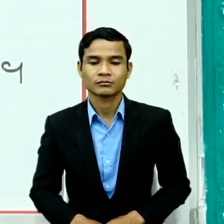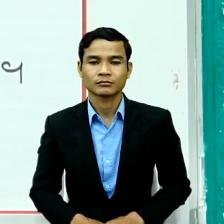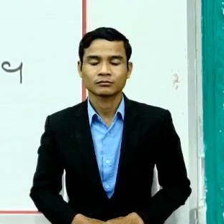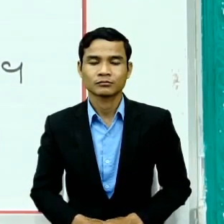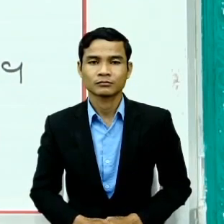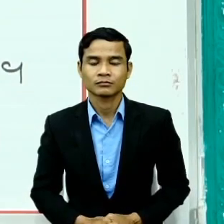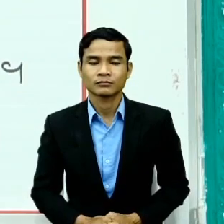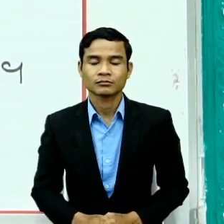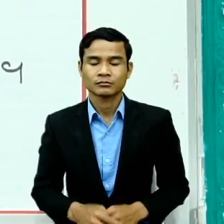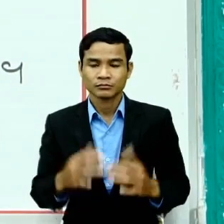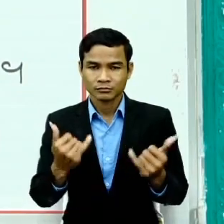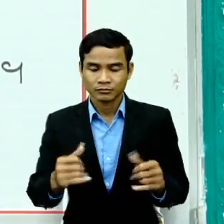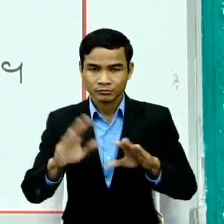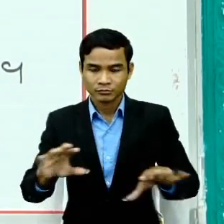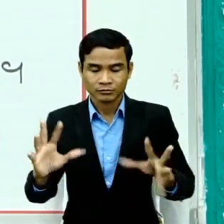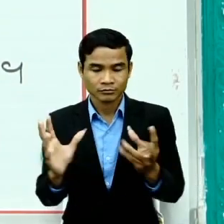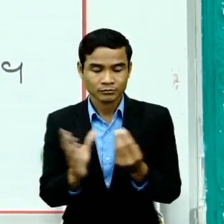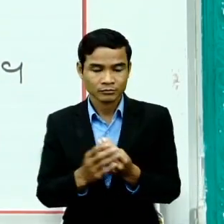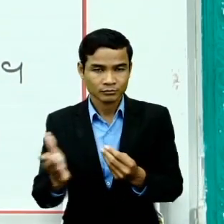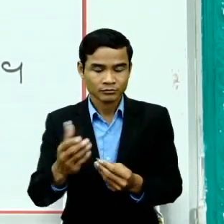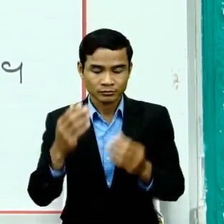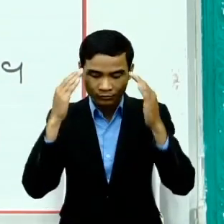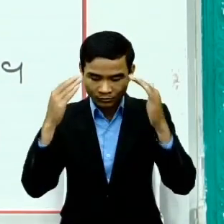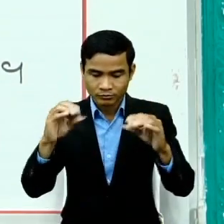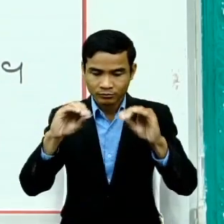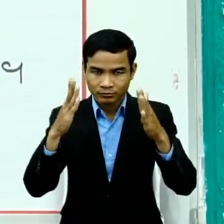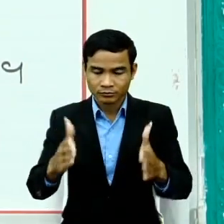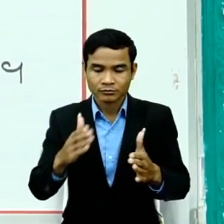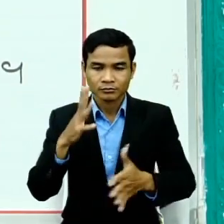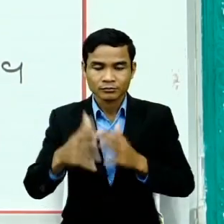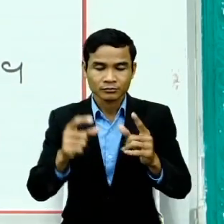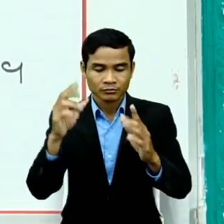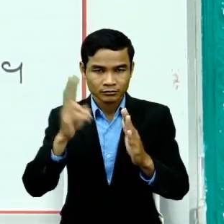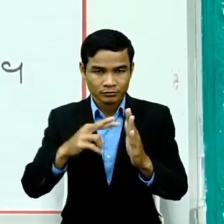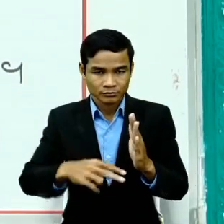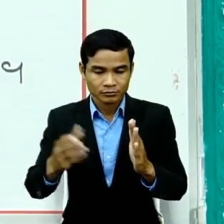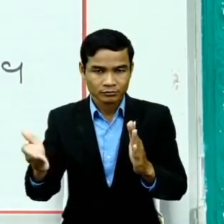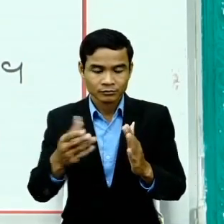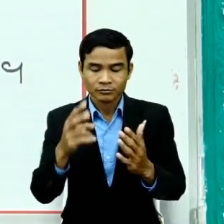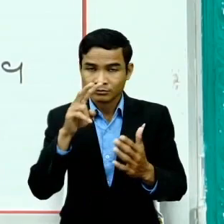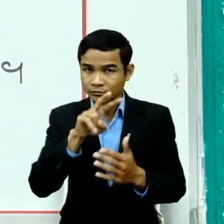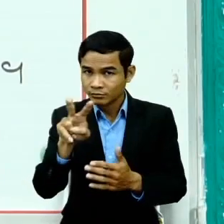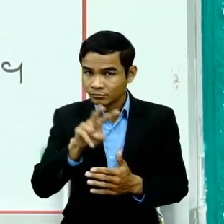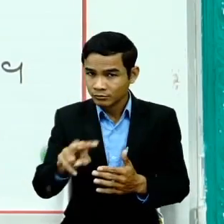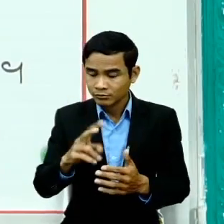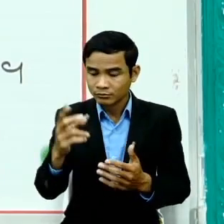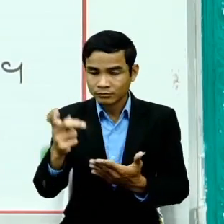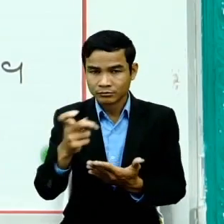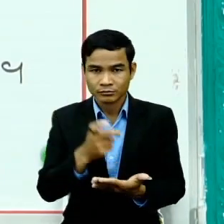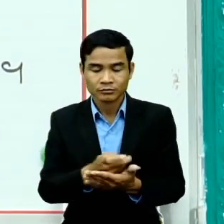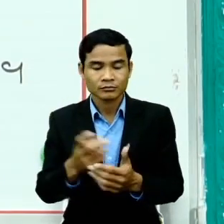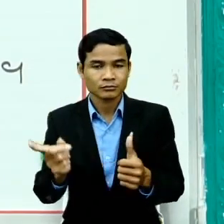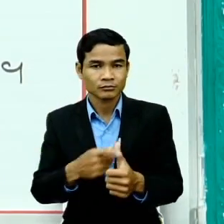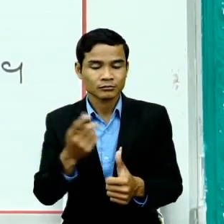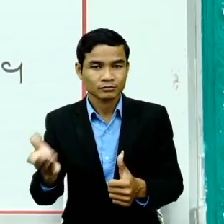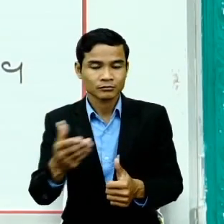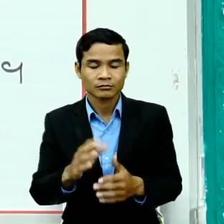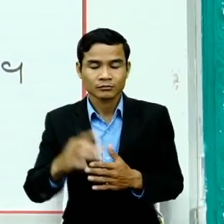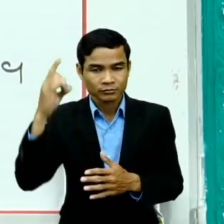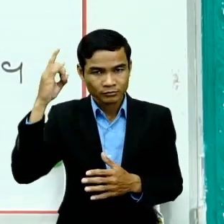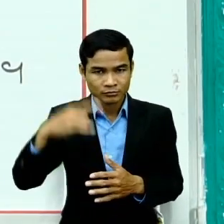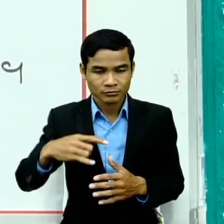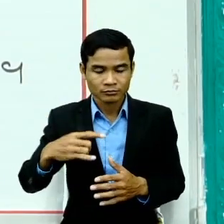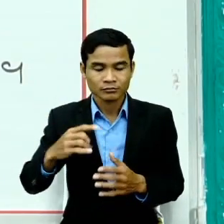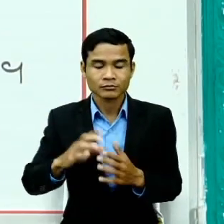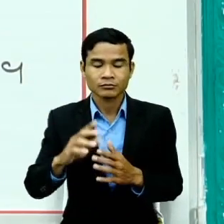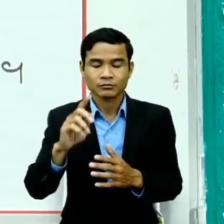chà là con từng ở kia cha con chăm snap nè cô đang an ăn tập bật ở con snap chia cùng rù chà mình rèn